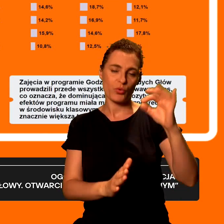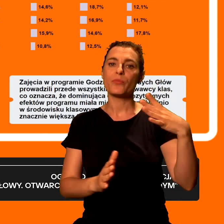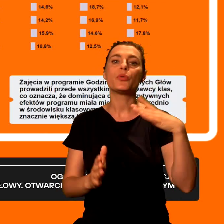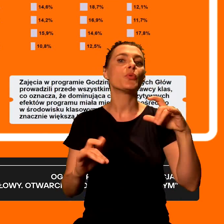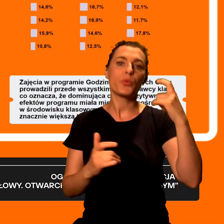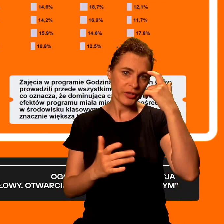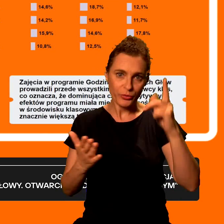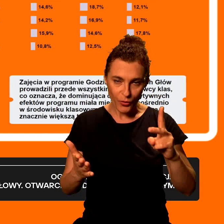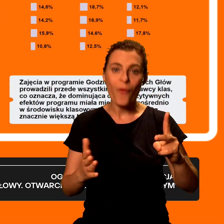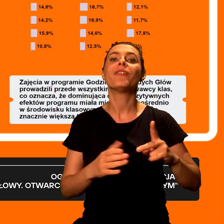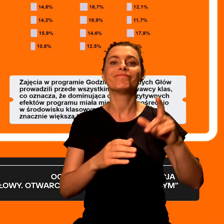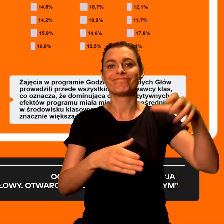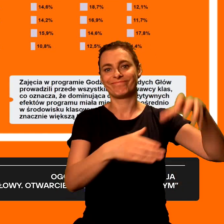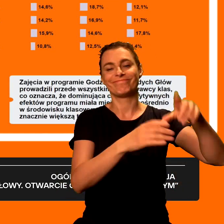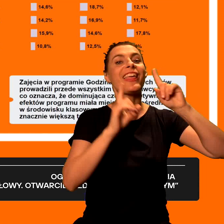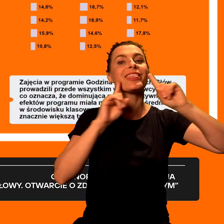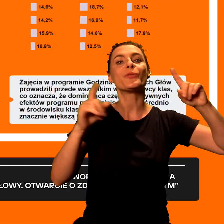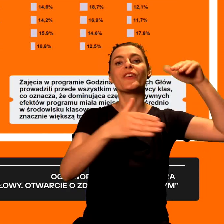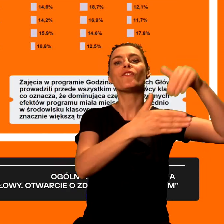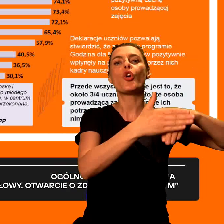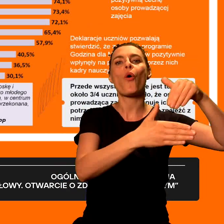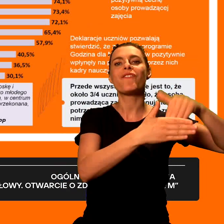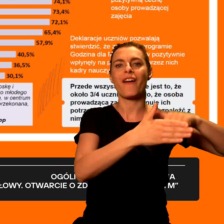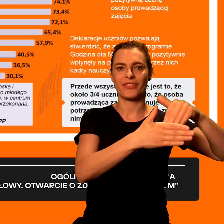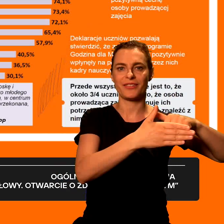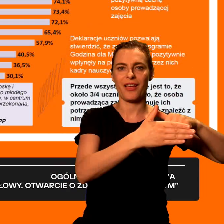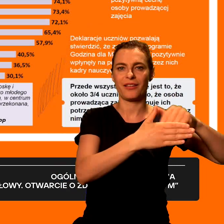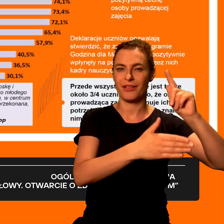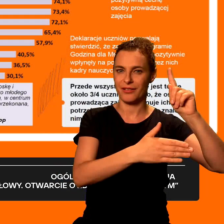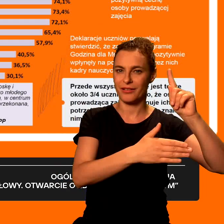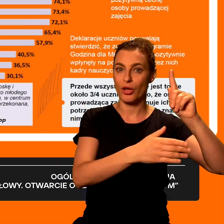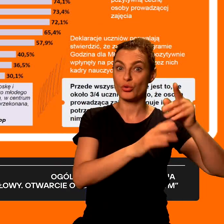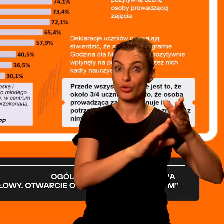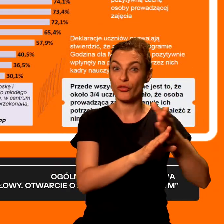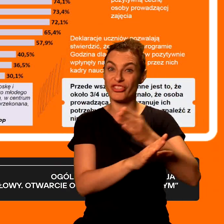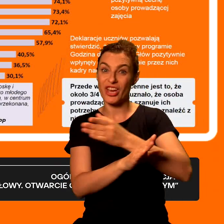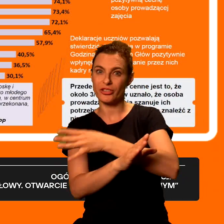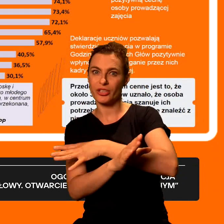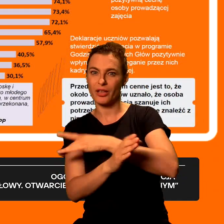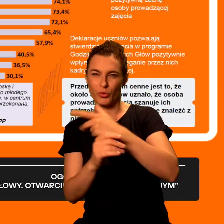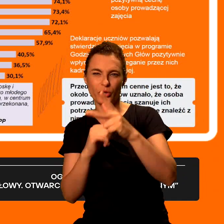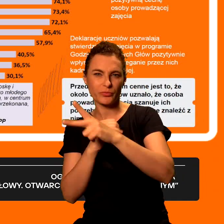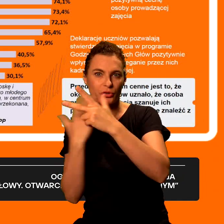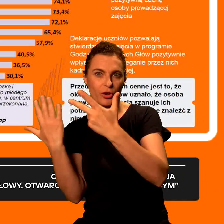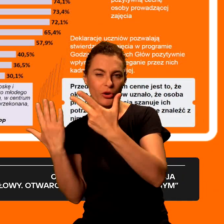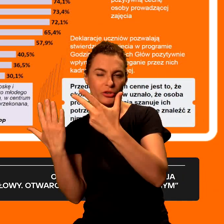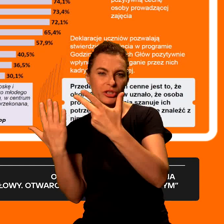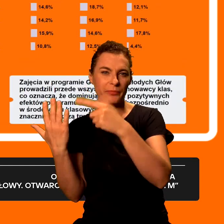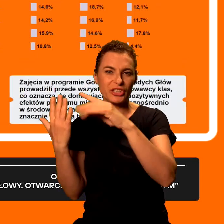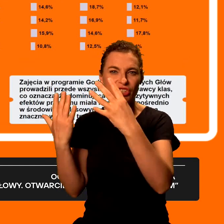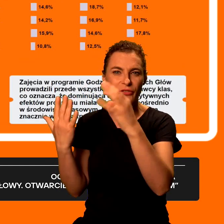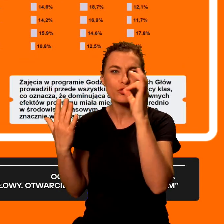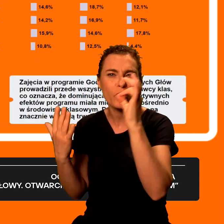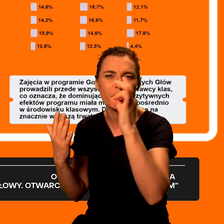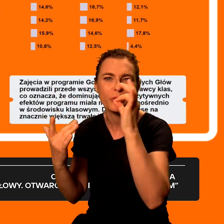prowadzili wychowawcy klas. Czyli tak się jeszcze cofniemy, czyli to, co tu się wydarzyło, te 88,9 różnych dobrych rzeczy,